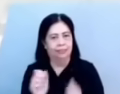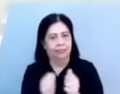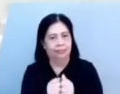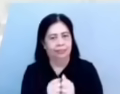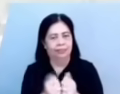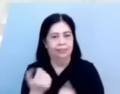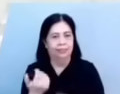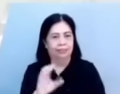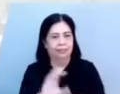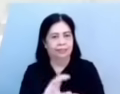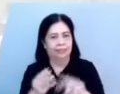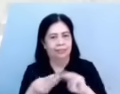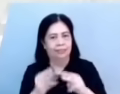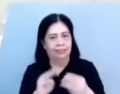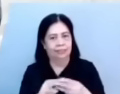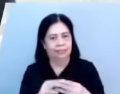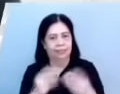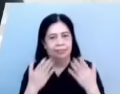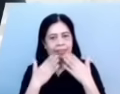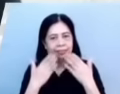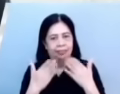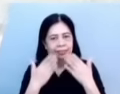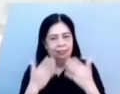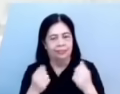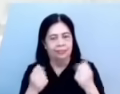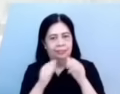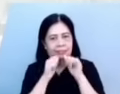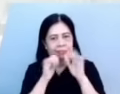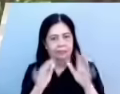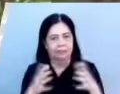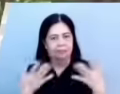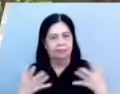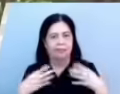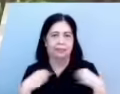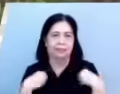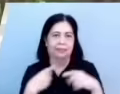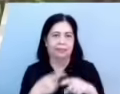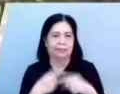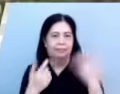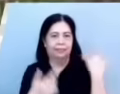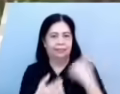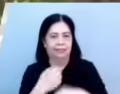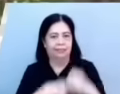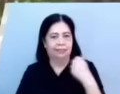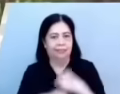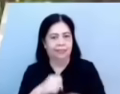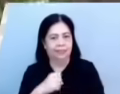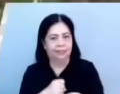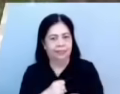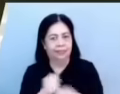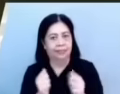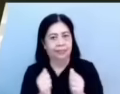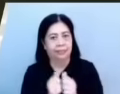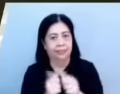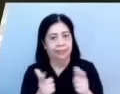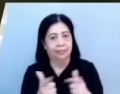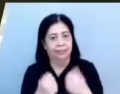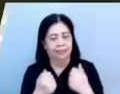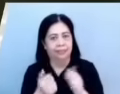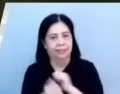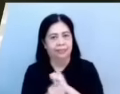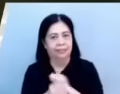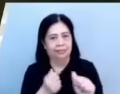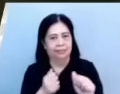churchmate. Ipinagpapasalamat niya ang naging biyaya na natanggap niya sa nakalipas na taon. Isa na rito ang kanyang pagkakapasa